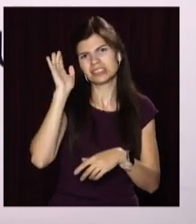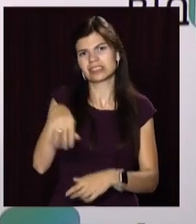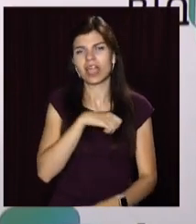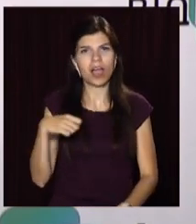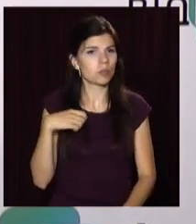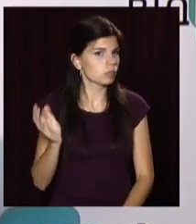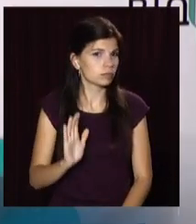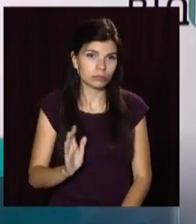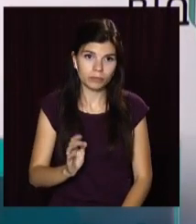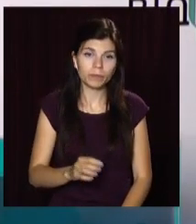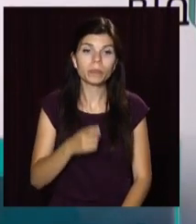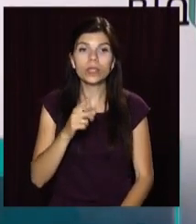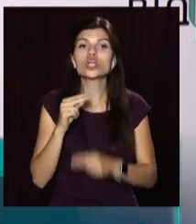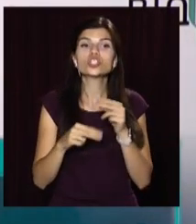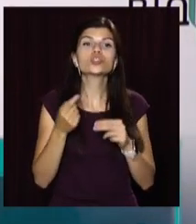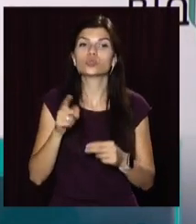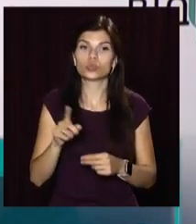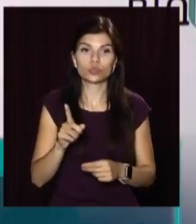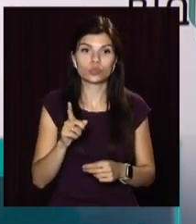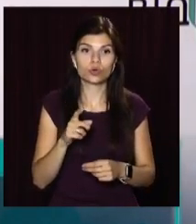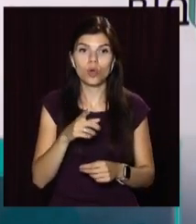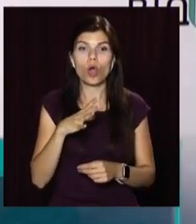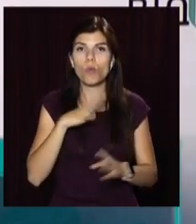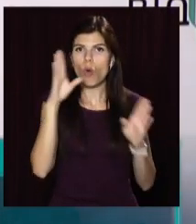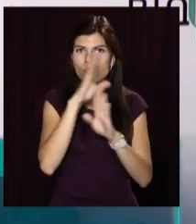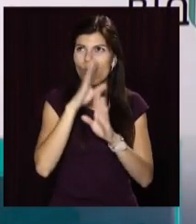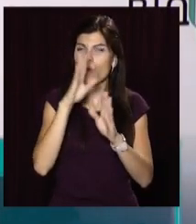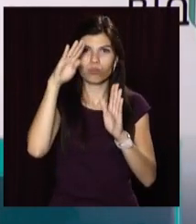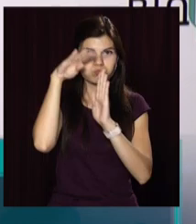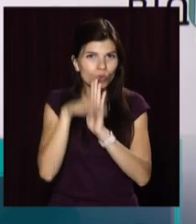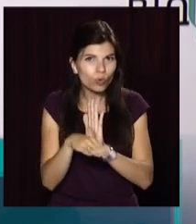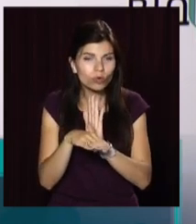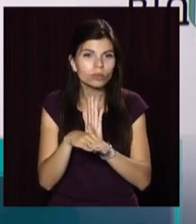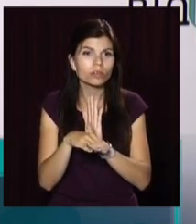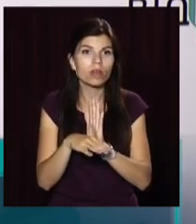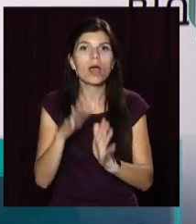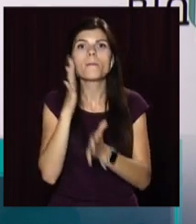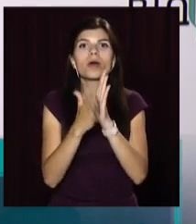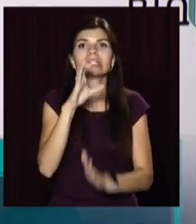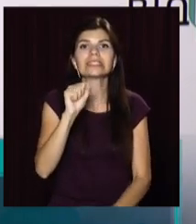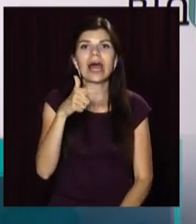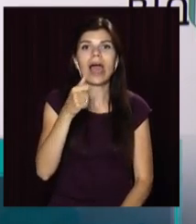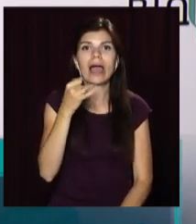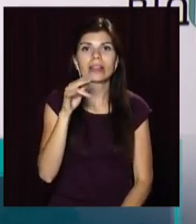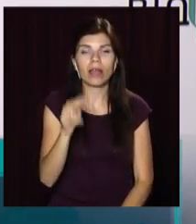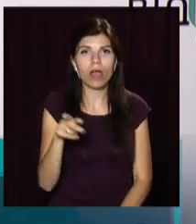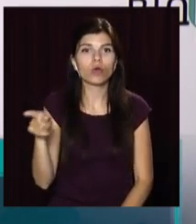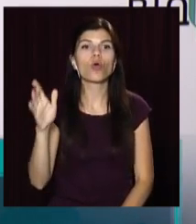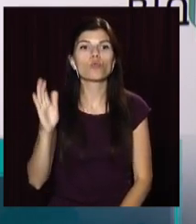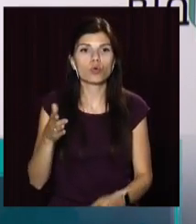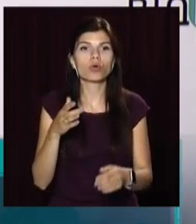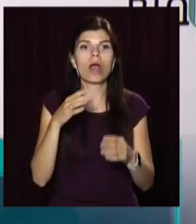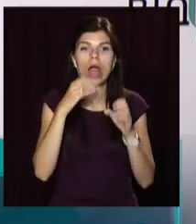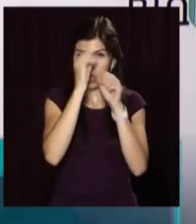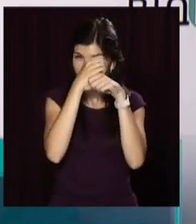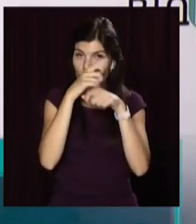нагляду. Через те, що було погіршення погодних умов, в парку Сагайдак на пляжі були додатково відібрані